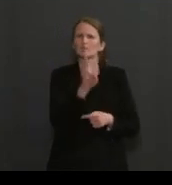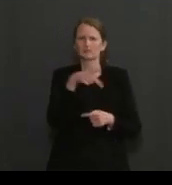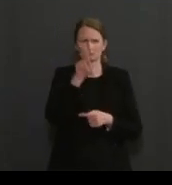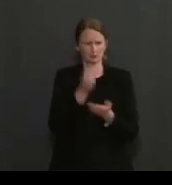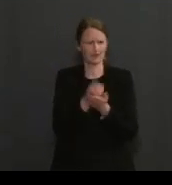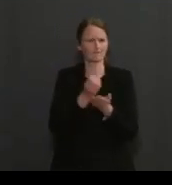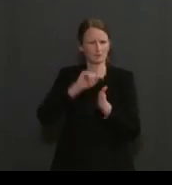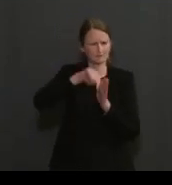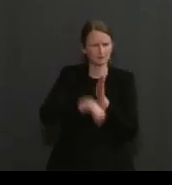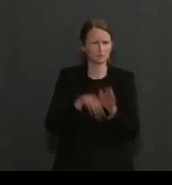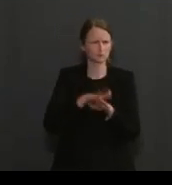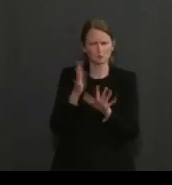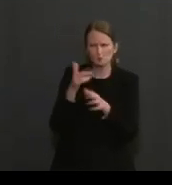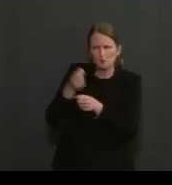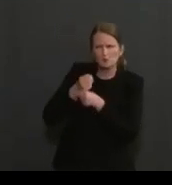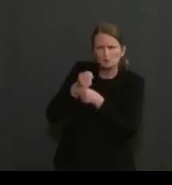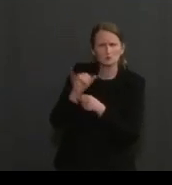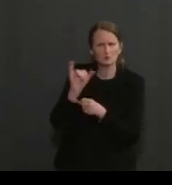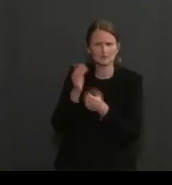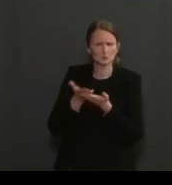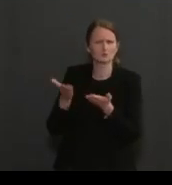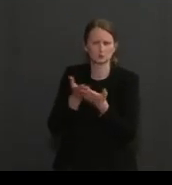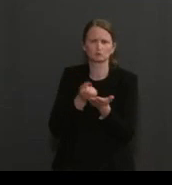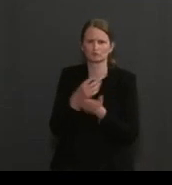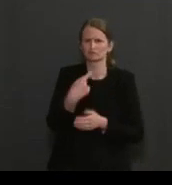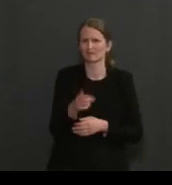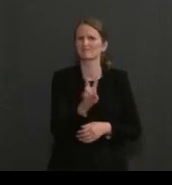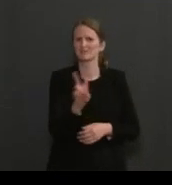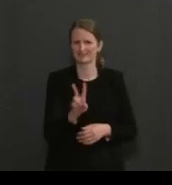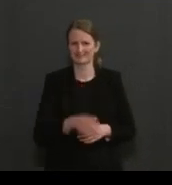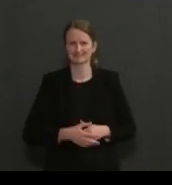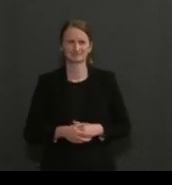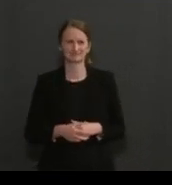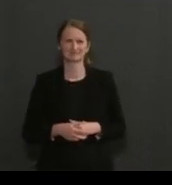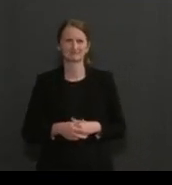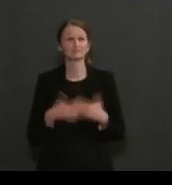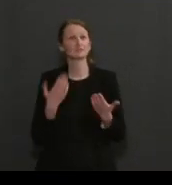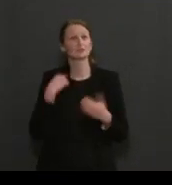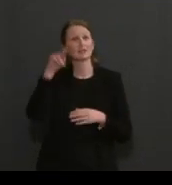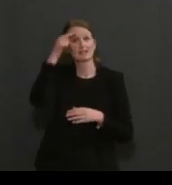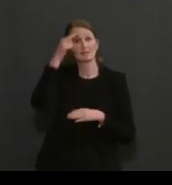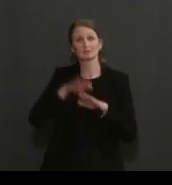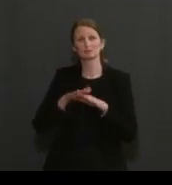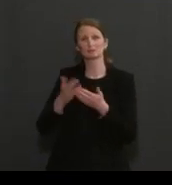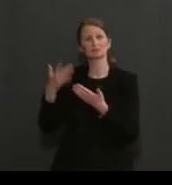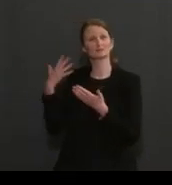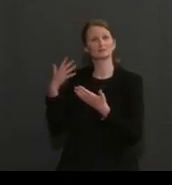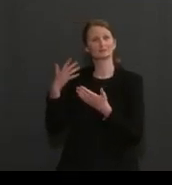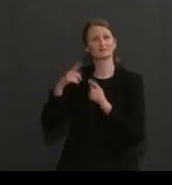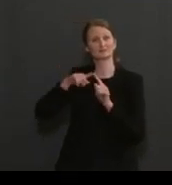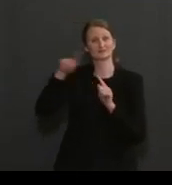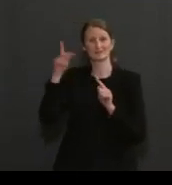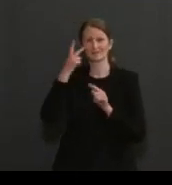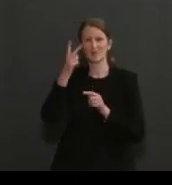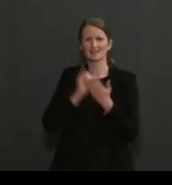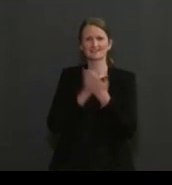On avait sur la carte du pays montré que la diminution du nombre de cas se passait dans le centre du pays, sur Bruxelles et